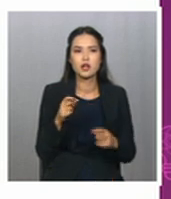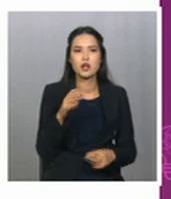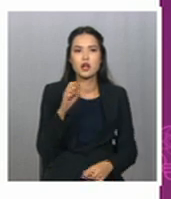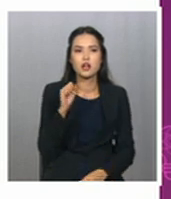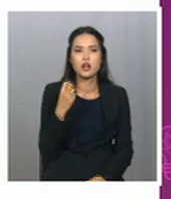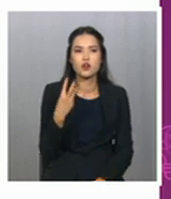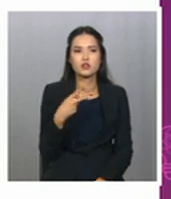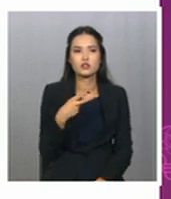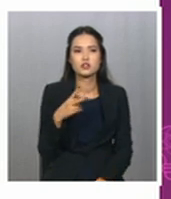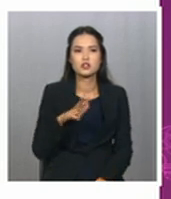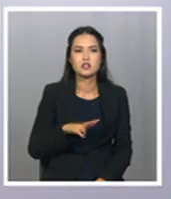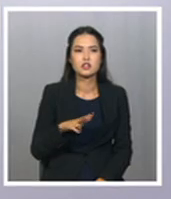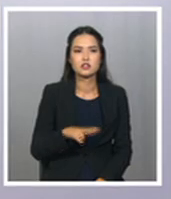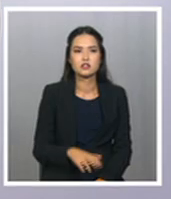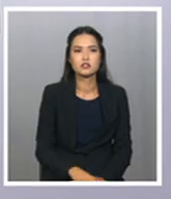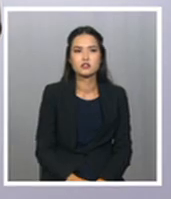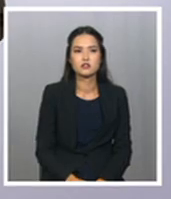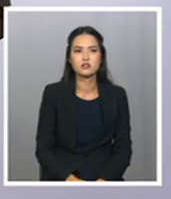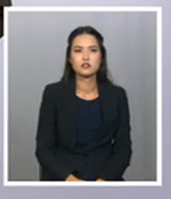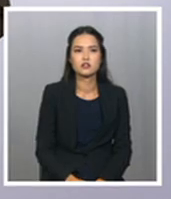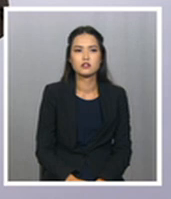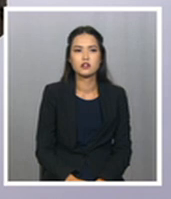8 сантиметр болады.